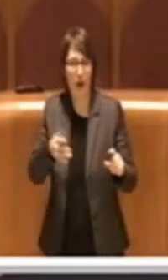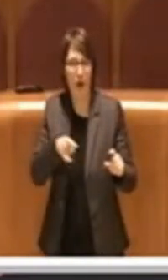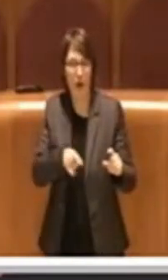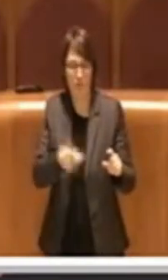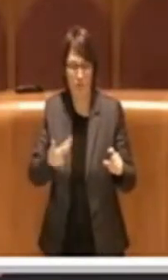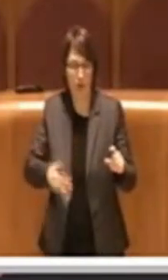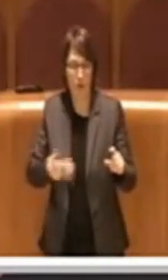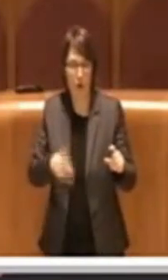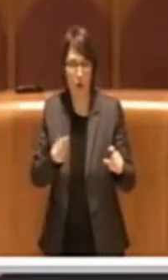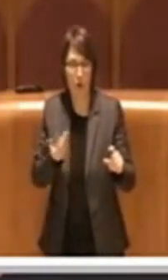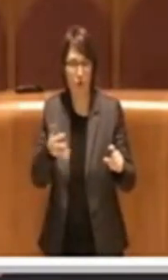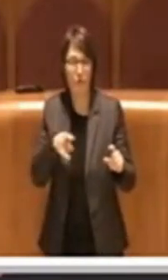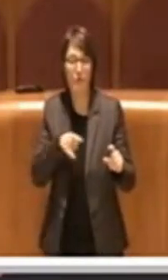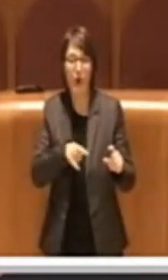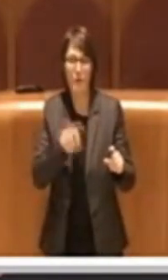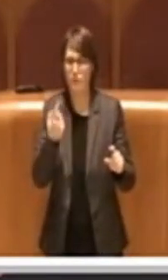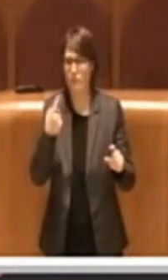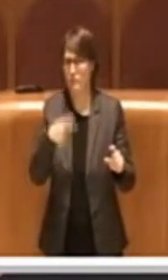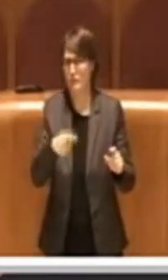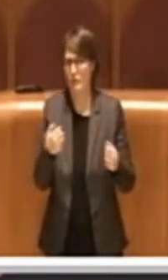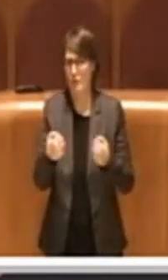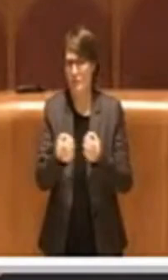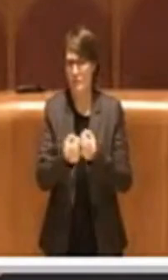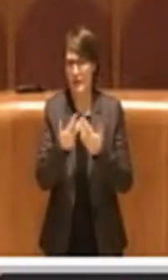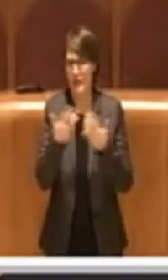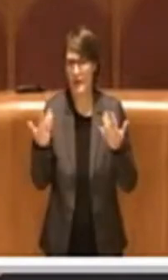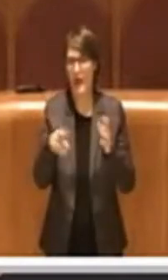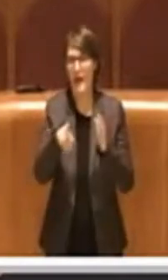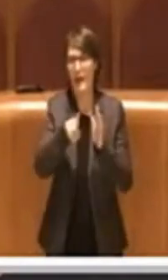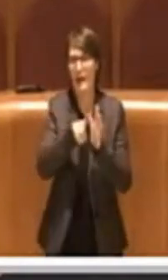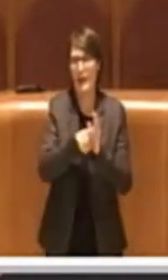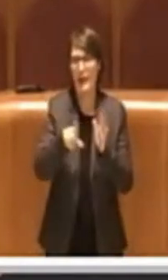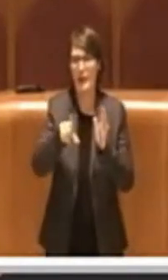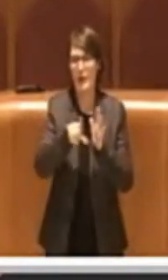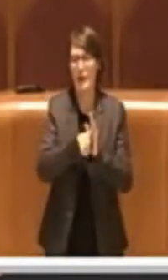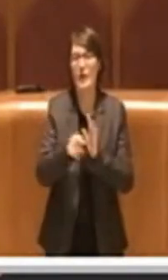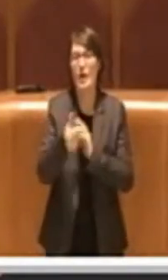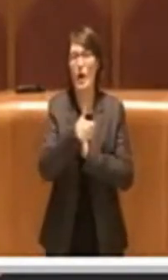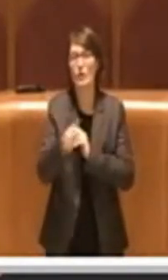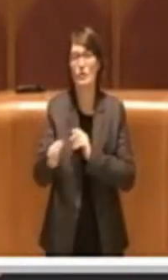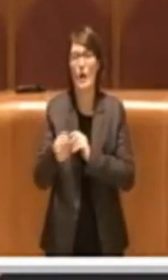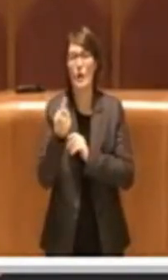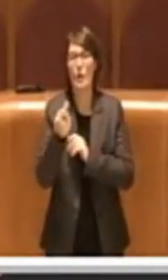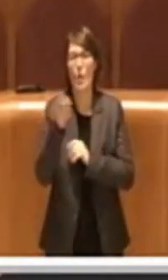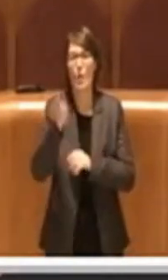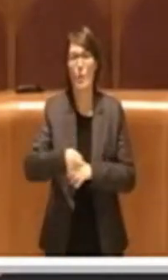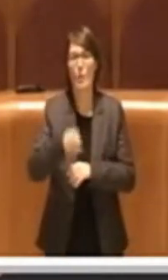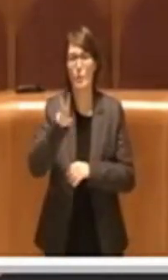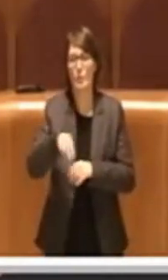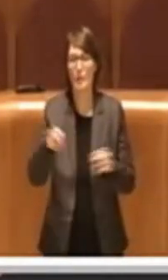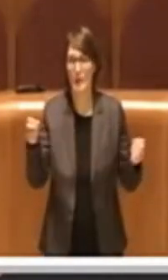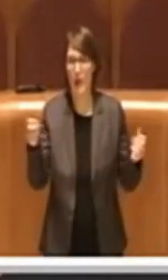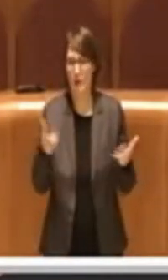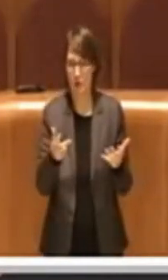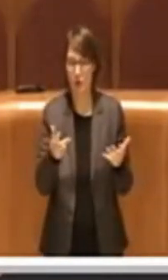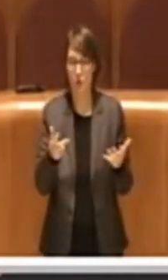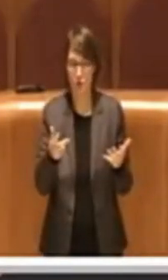in contrasto con il decreto legislativo 101 del 2018. Quindi